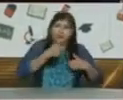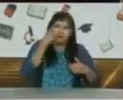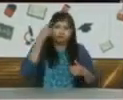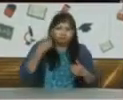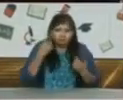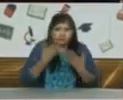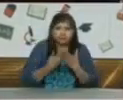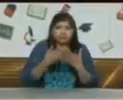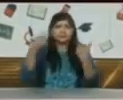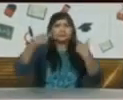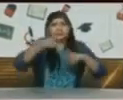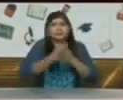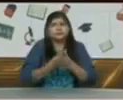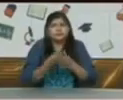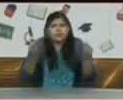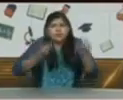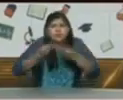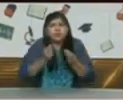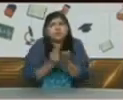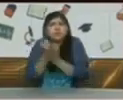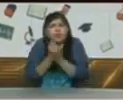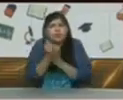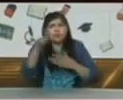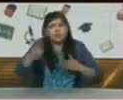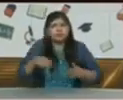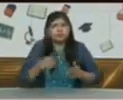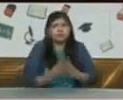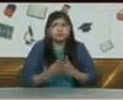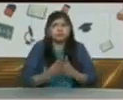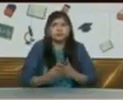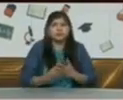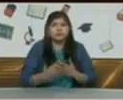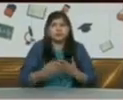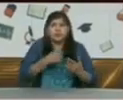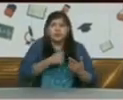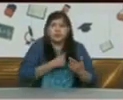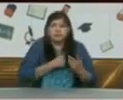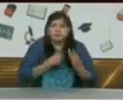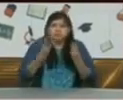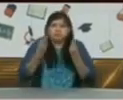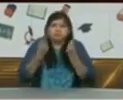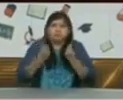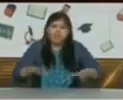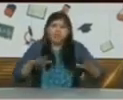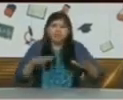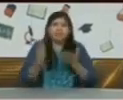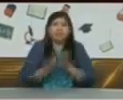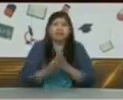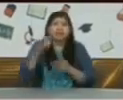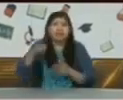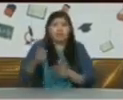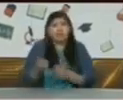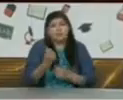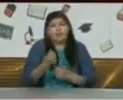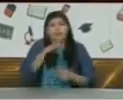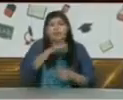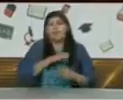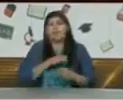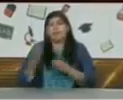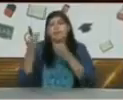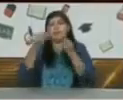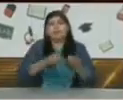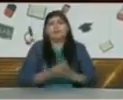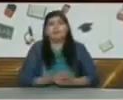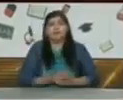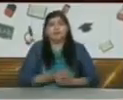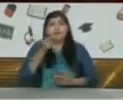है थोड़ा सा प्रयास कीजिए, मन में से निकल जाएगा और आपको पक्का फायदा होगा।